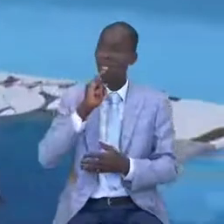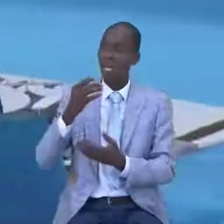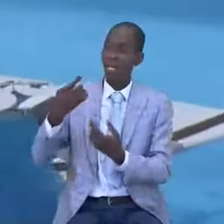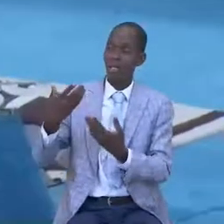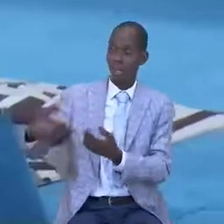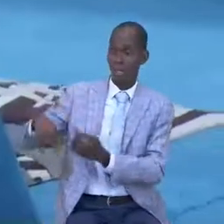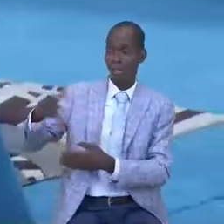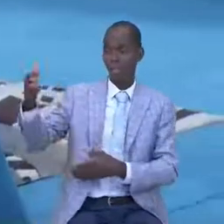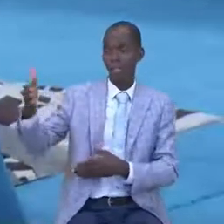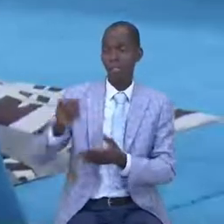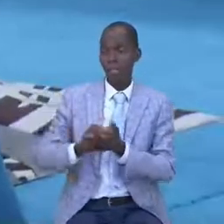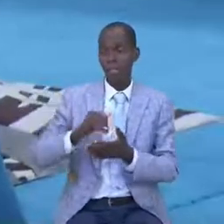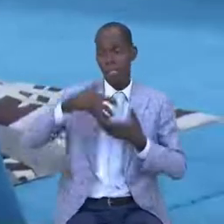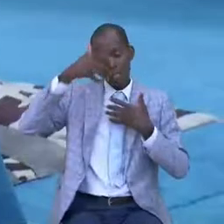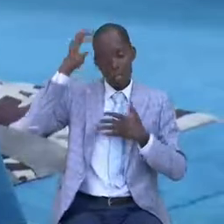le chien est là, si c'est